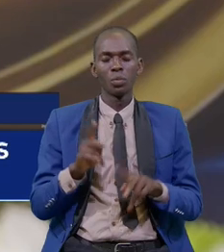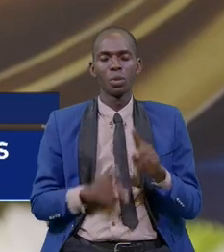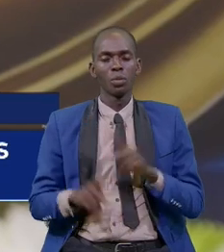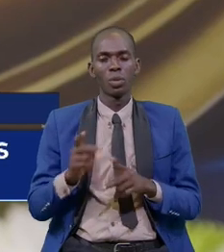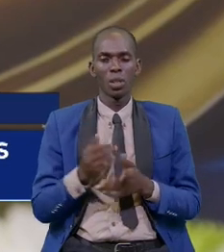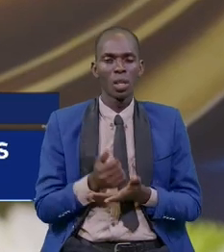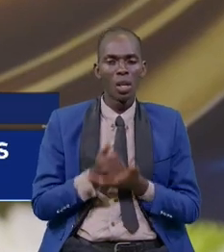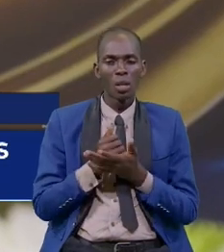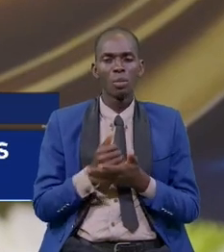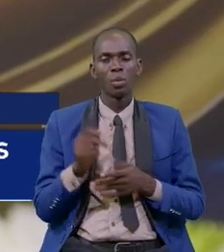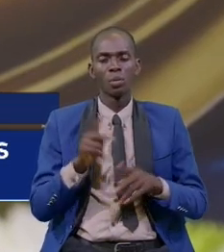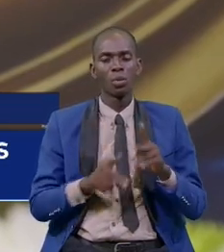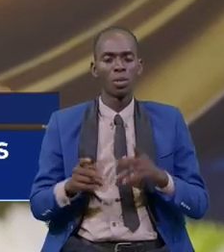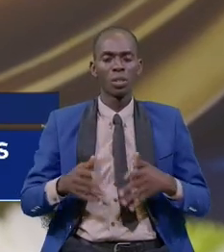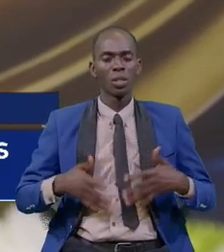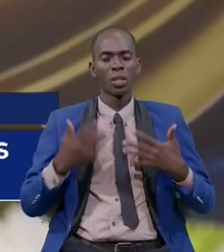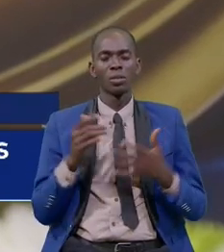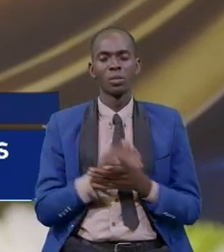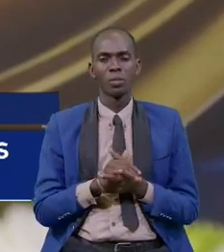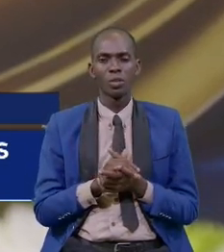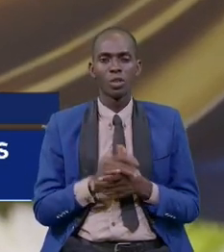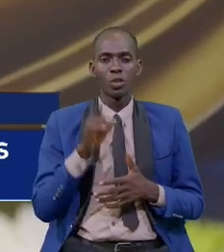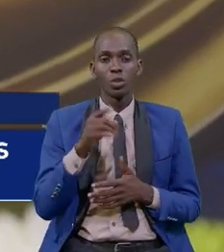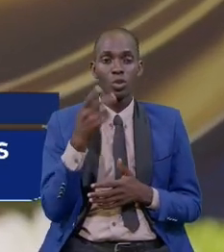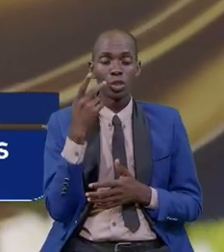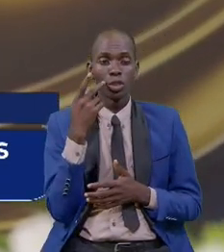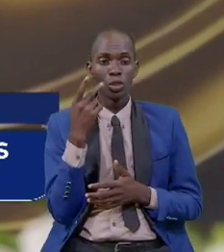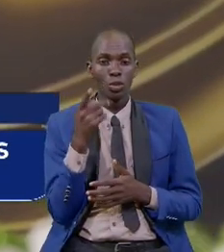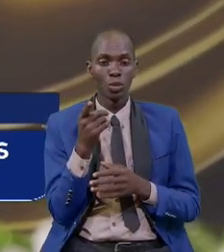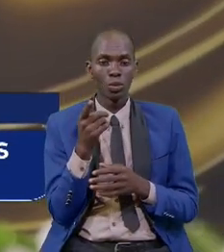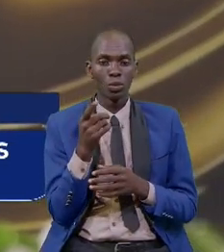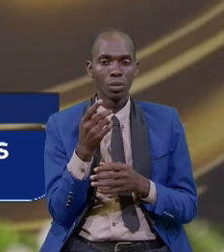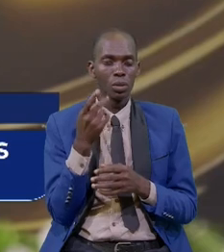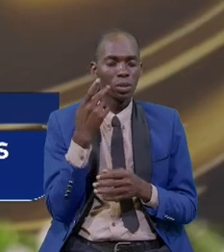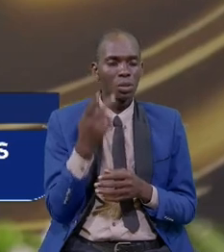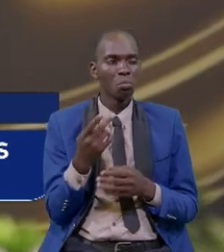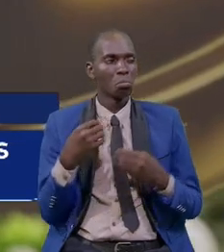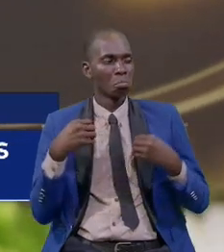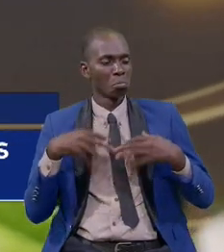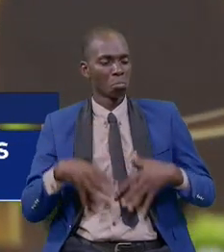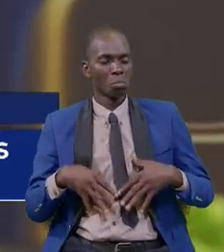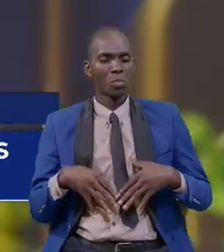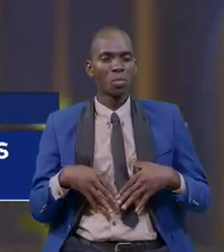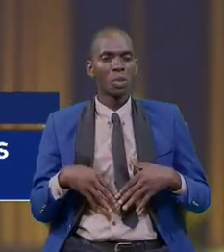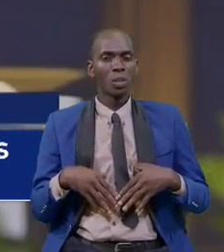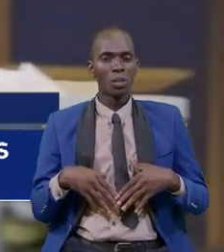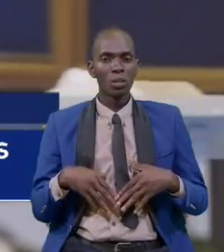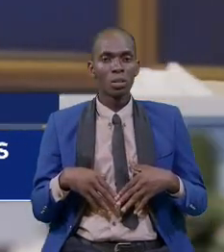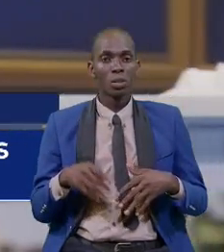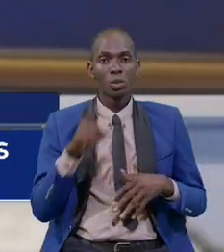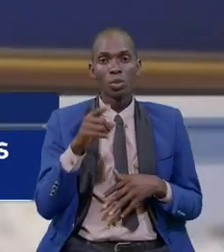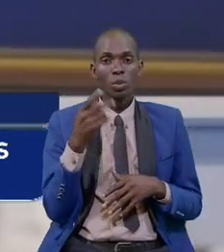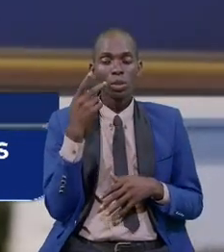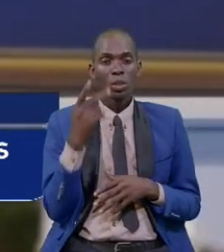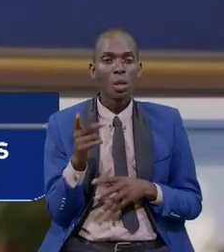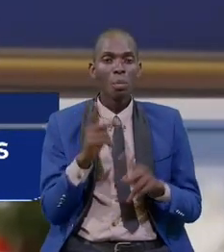Faites quelque chose. Il est blessé, aidez-le. Vous avez quelqu'un qui est dans la détresse, aidez-les, soulevez-les. Vous avez vu des